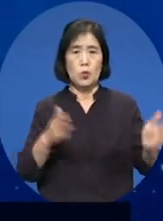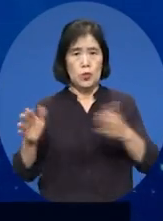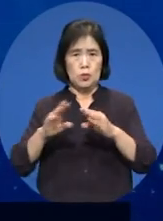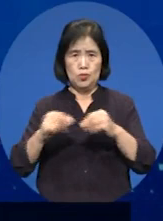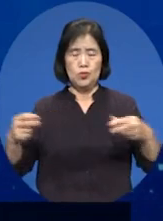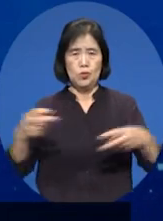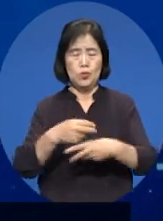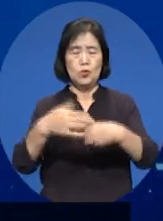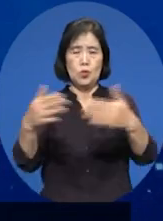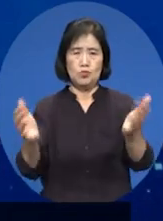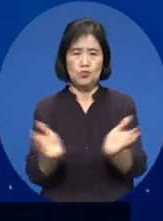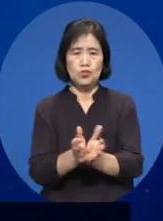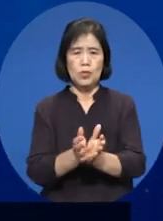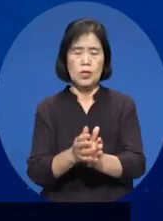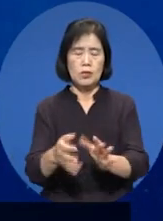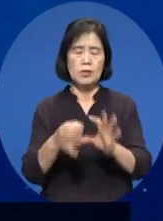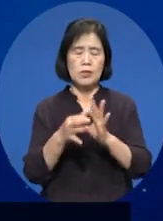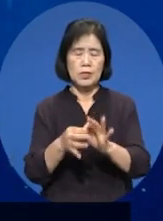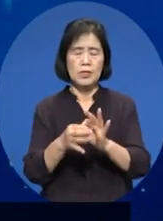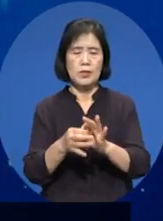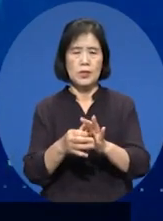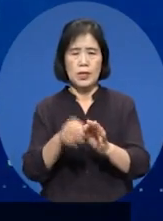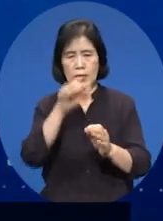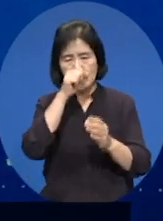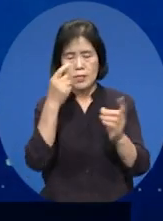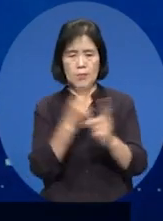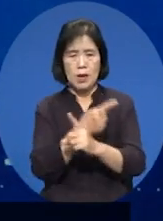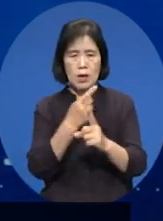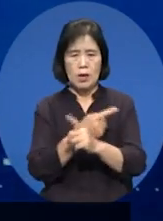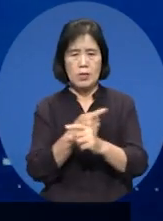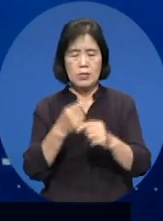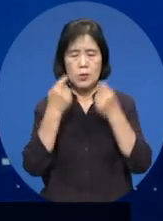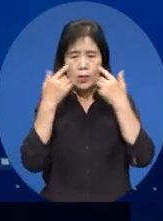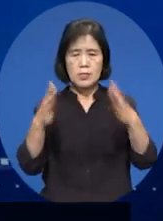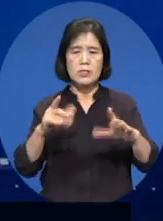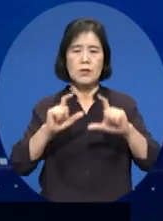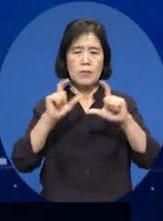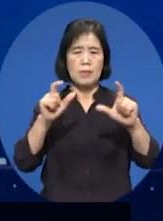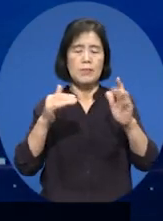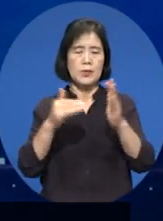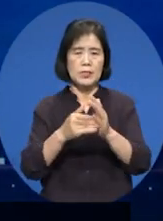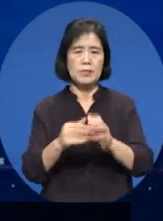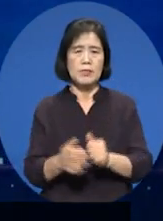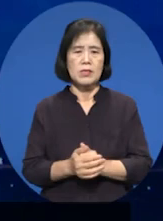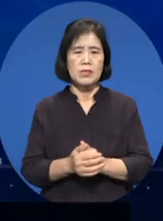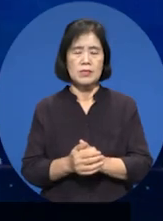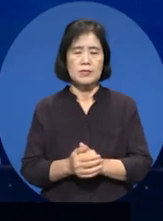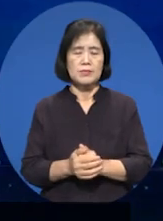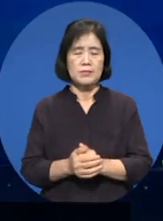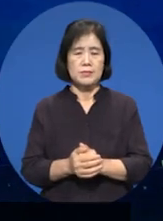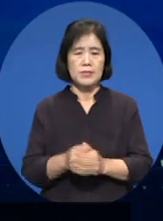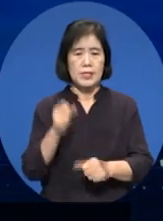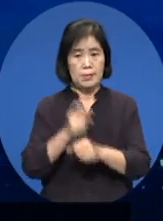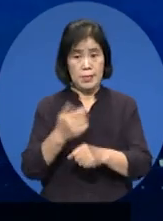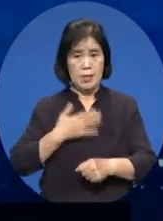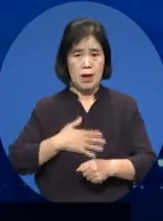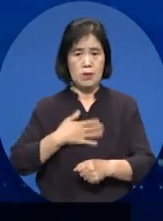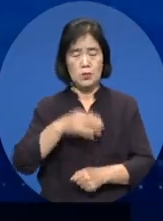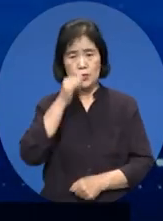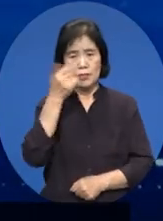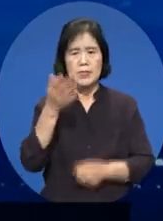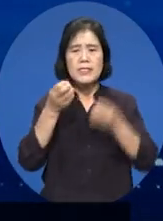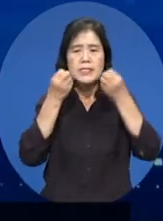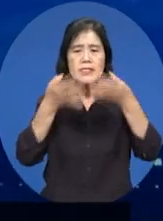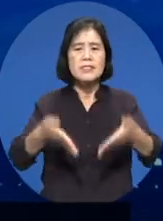국토교통부가 이것과 관련된 개선 방안을 확정해서 발표했습니다. 뭐 자세한 내용은 뉴스 통해서 보셨을 텐데